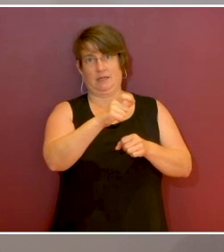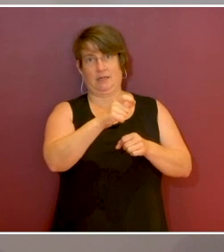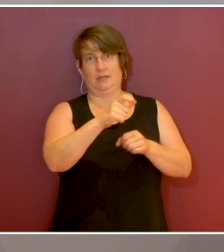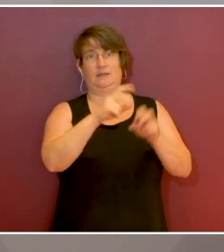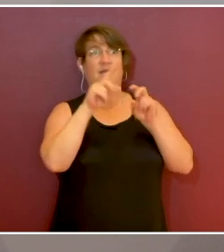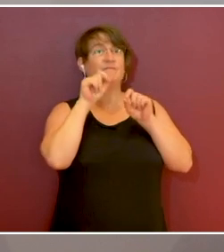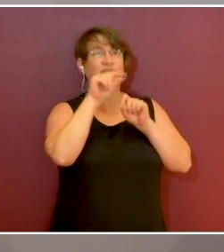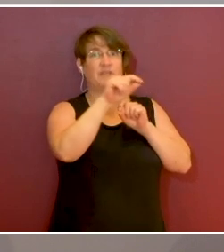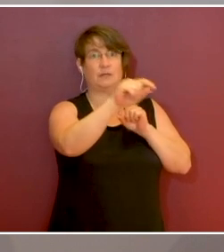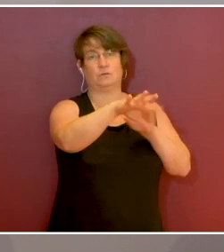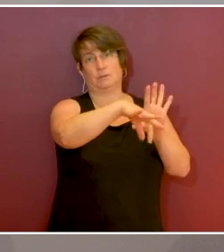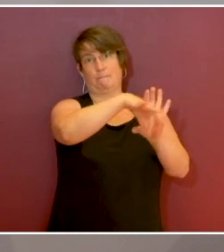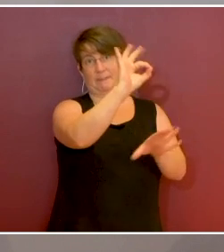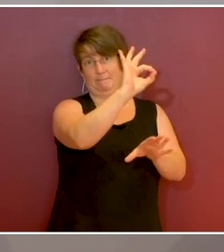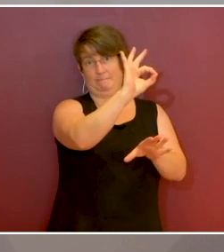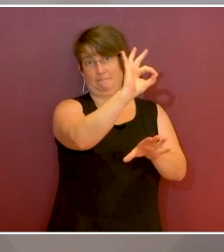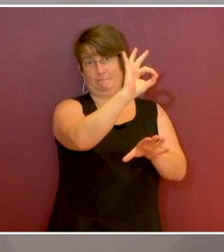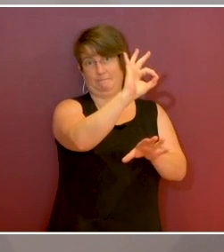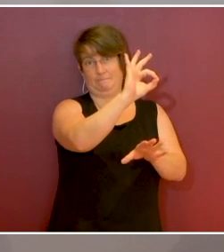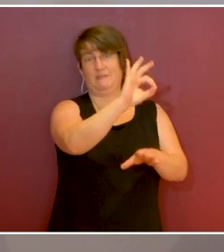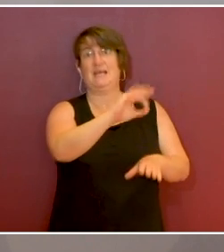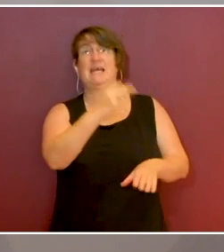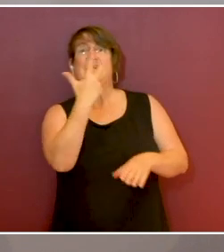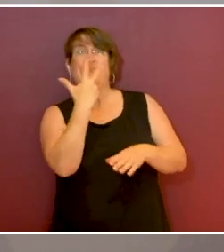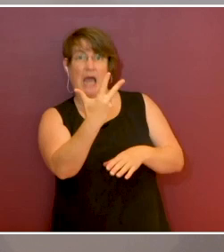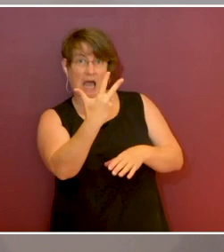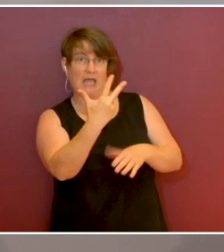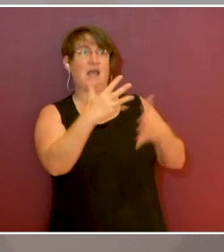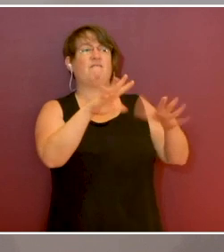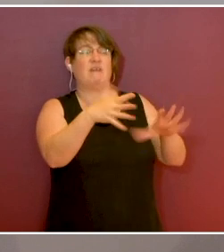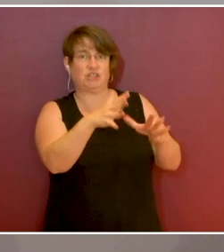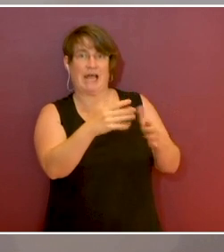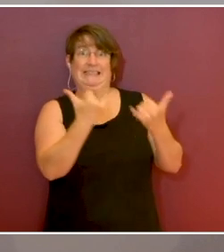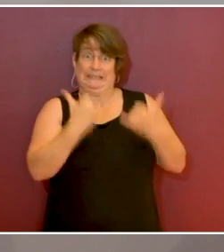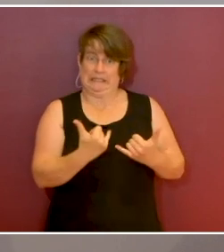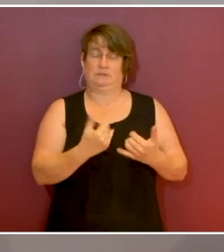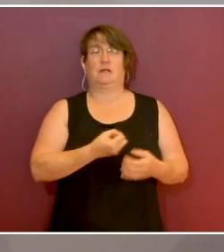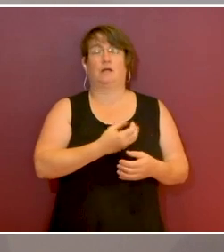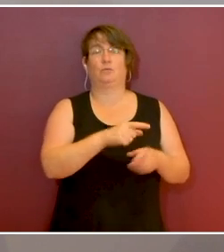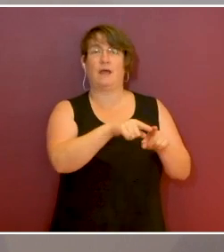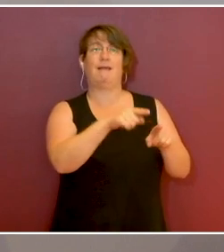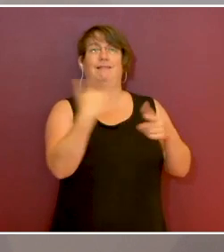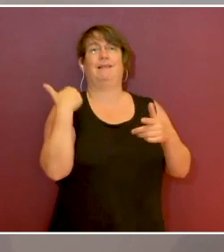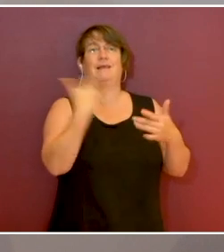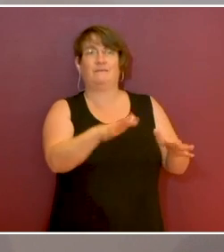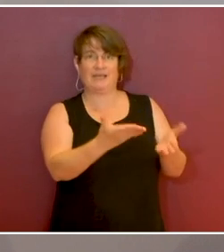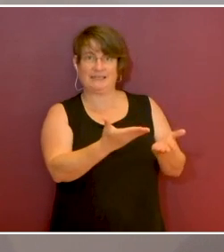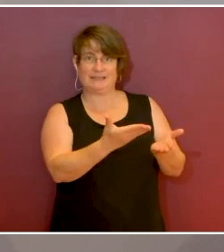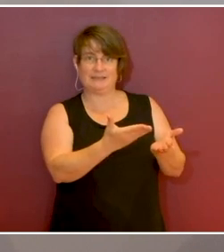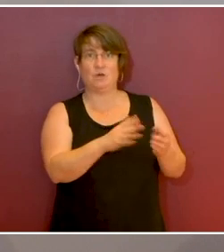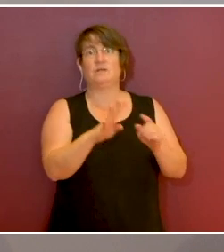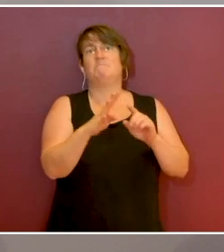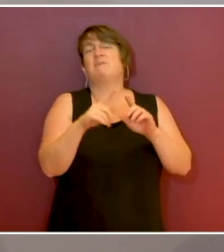wovon 3 höchstwahrscheinlich infektiös waren. Das wird ja dann immer noch mal überprüft. Und die anderen 4 schon eine etwas